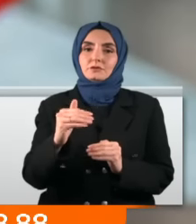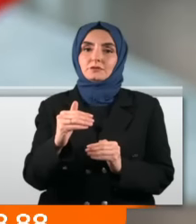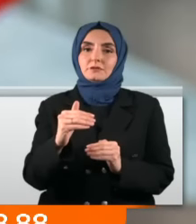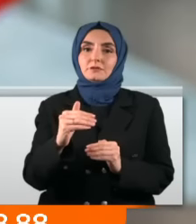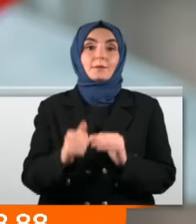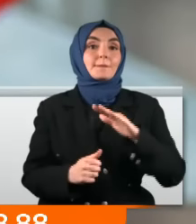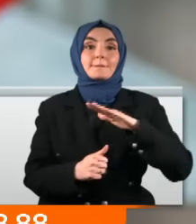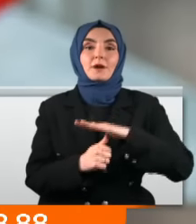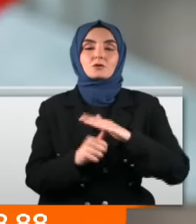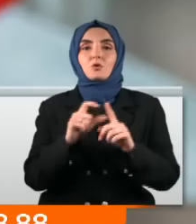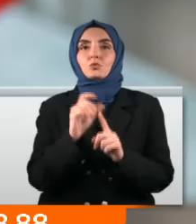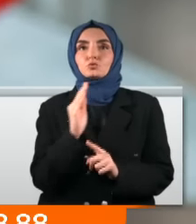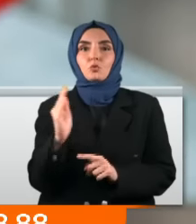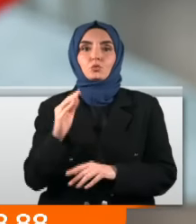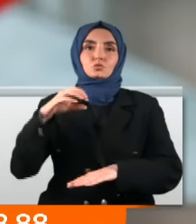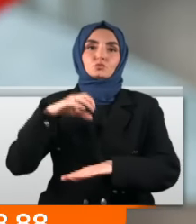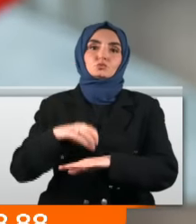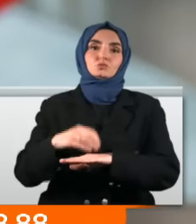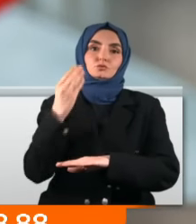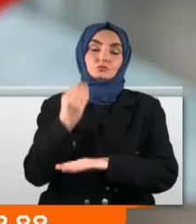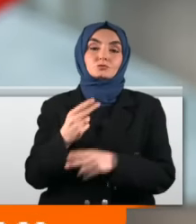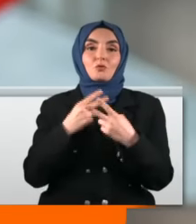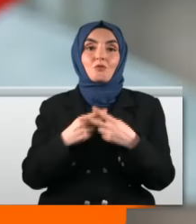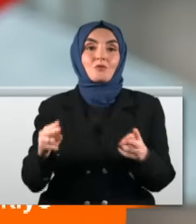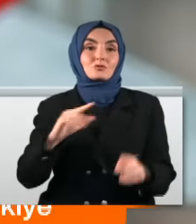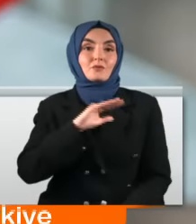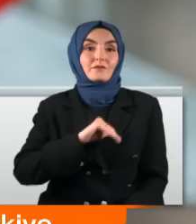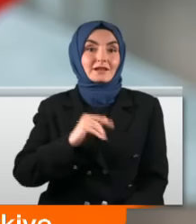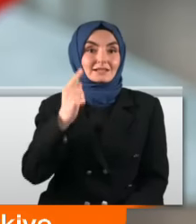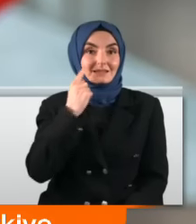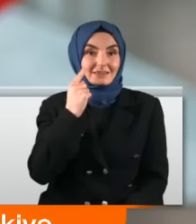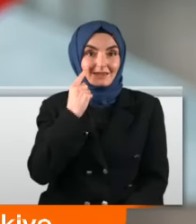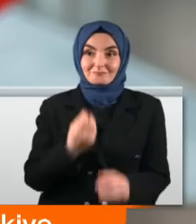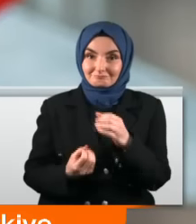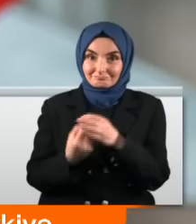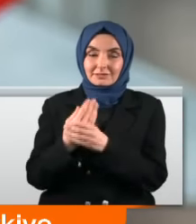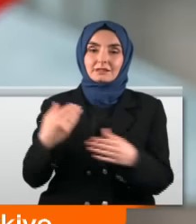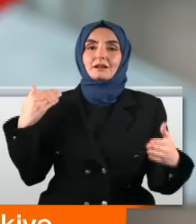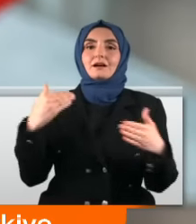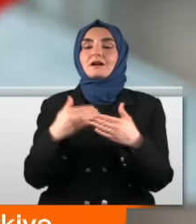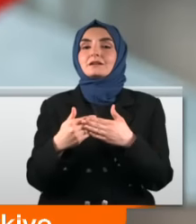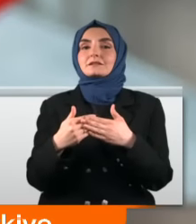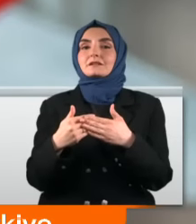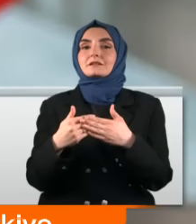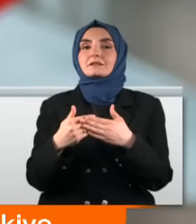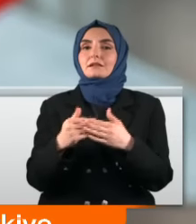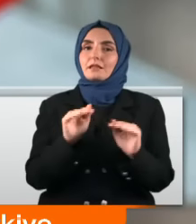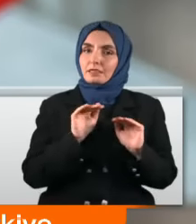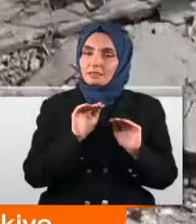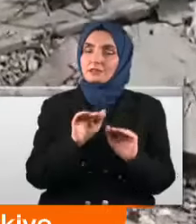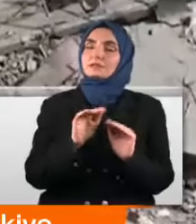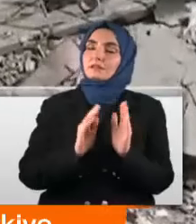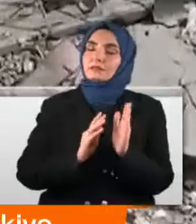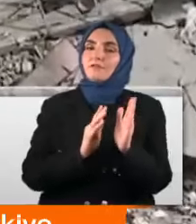Doğu Kudüs olan özgür Filistin devletine kavuşuncaya kadar desteğimizi